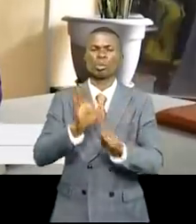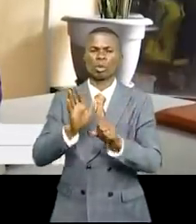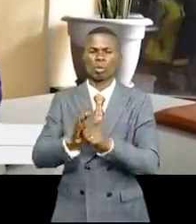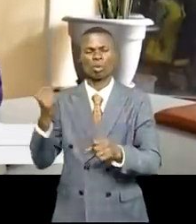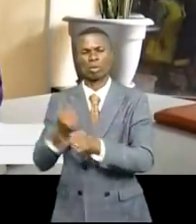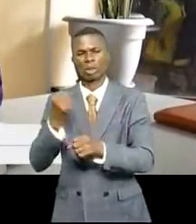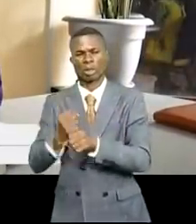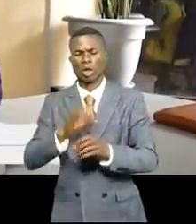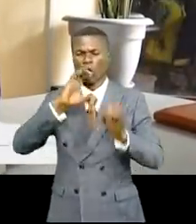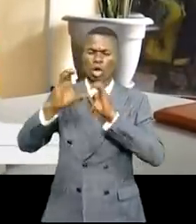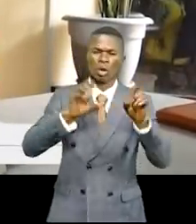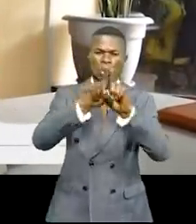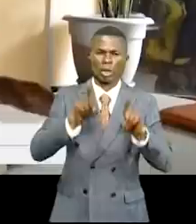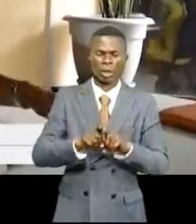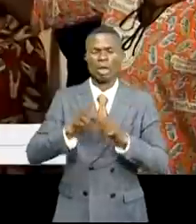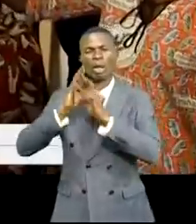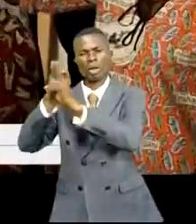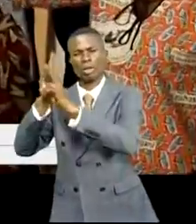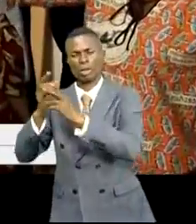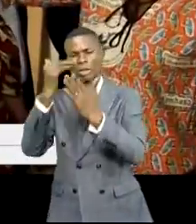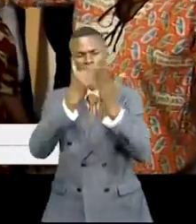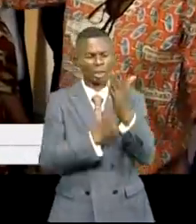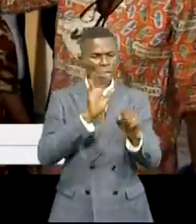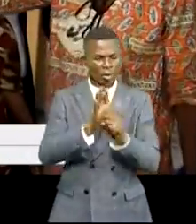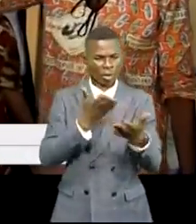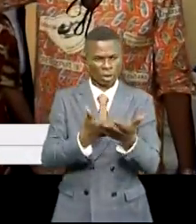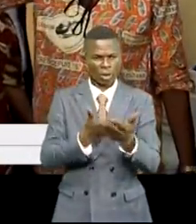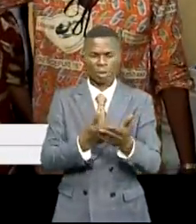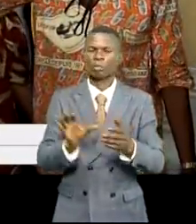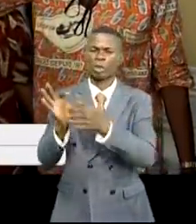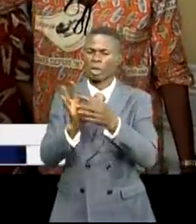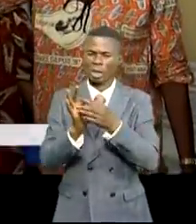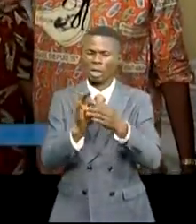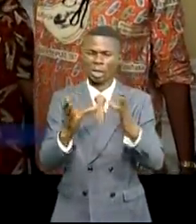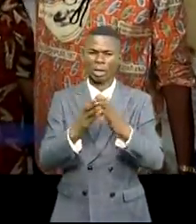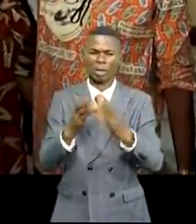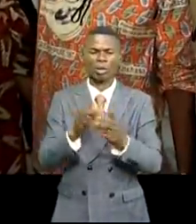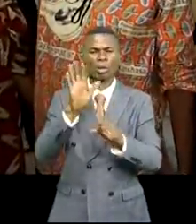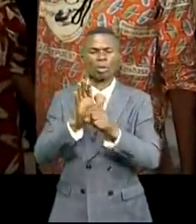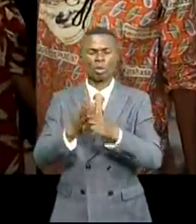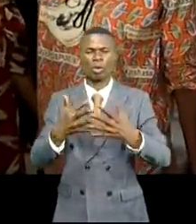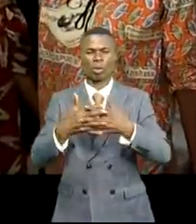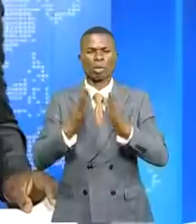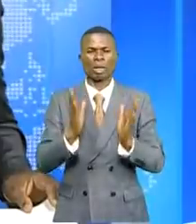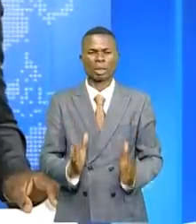domaines, communication, plaidoyer. La liste n'est pas exhaustive en collaboration avec ses différents partenaires.